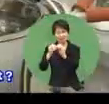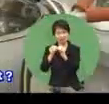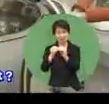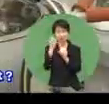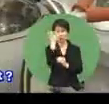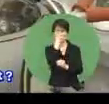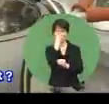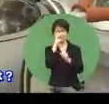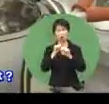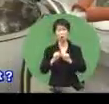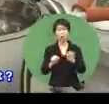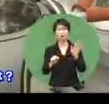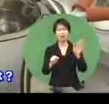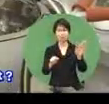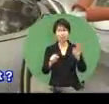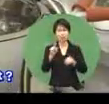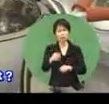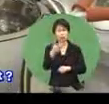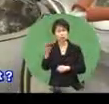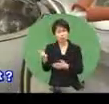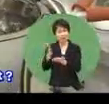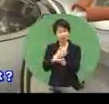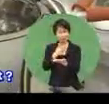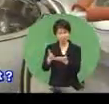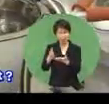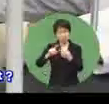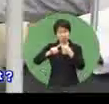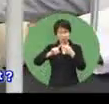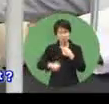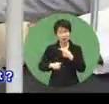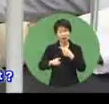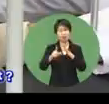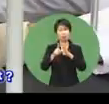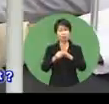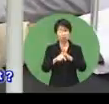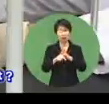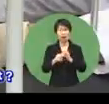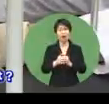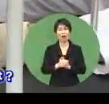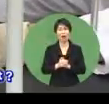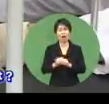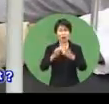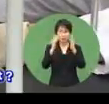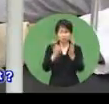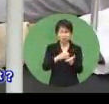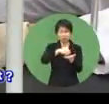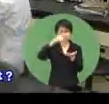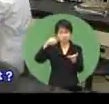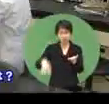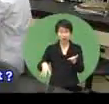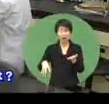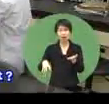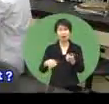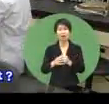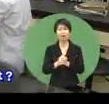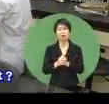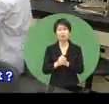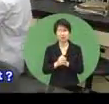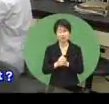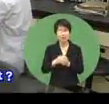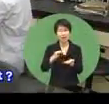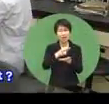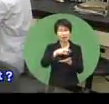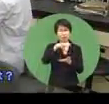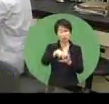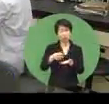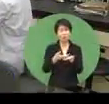たします。その上で判定をして、不合格になった場合は全部廃棄をしまして、市場には出回らないよう